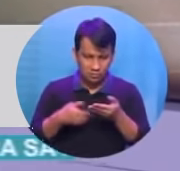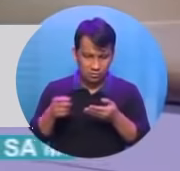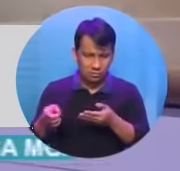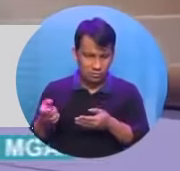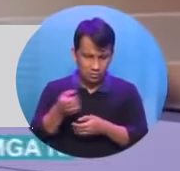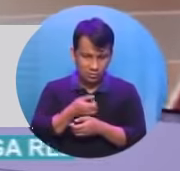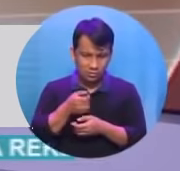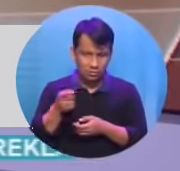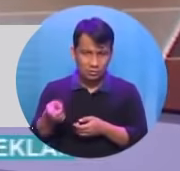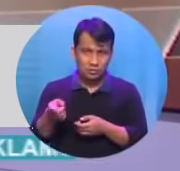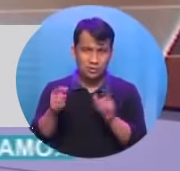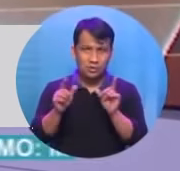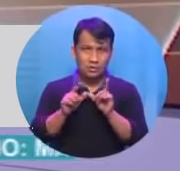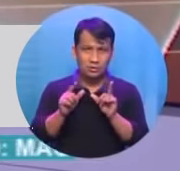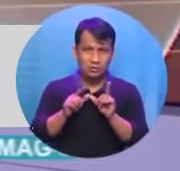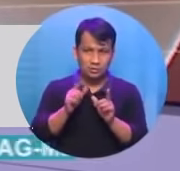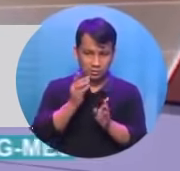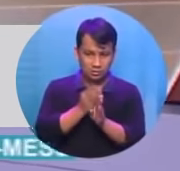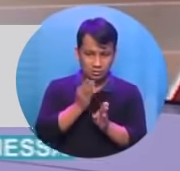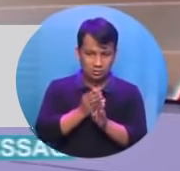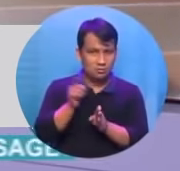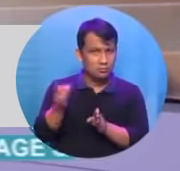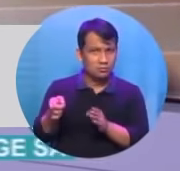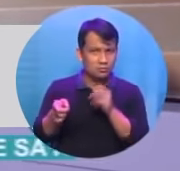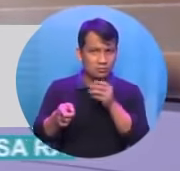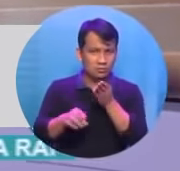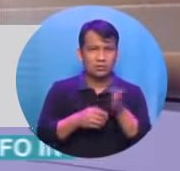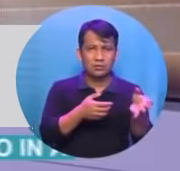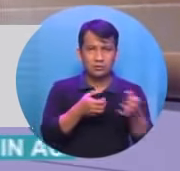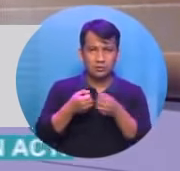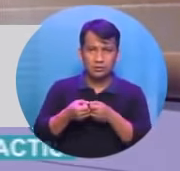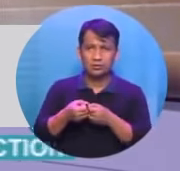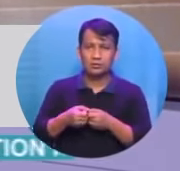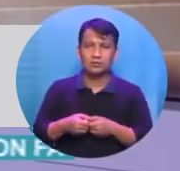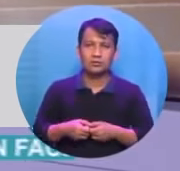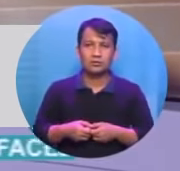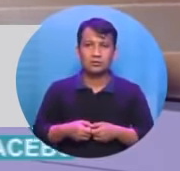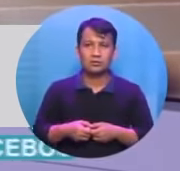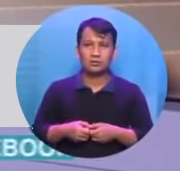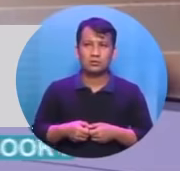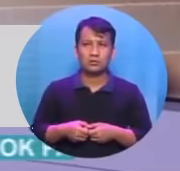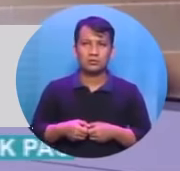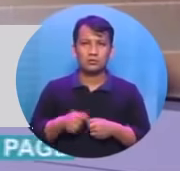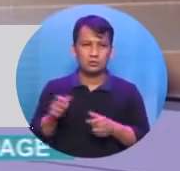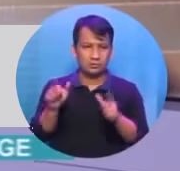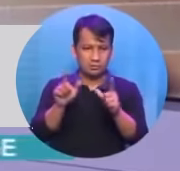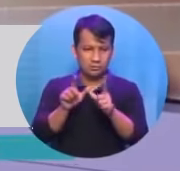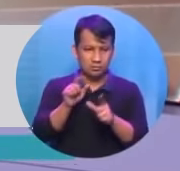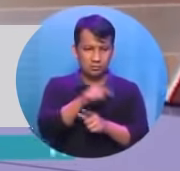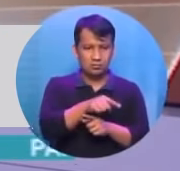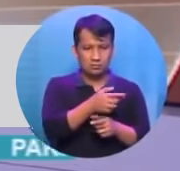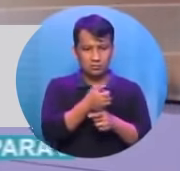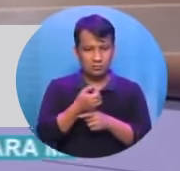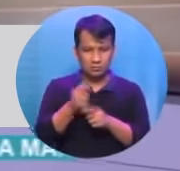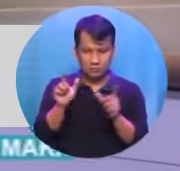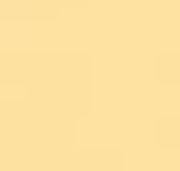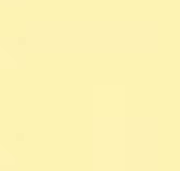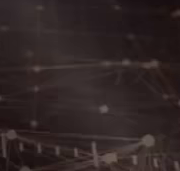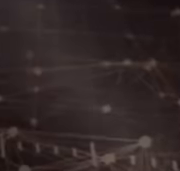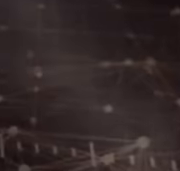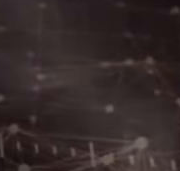yung tubos sa bus, eh samantala hindi naman naka-impound yung bus. Yung lisensya, sir. Tubos ng lisensya. Okay, sandali lang po,